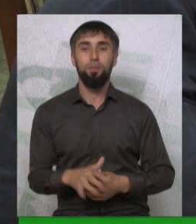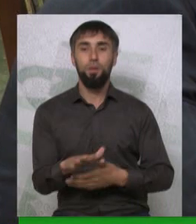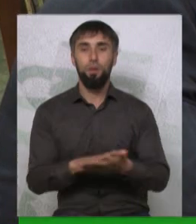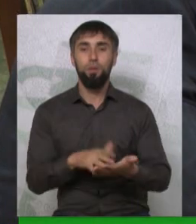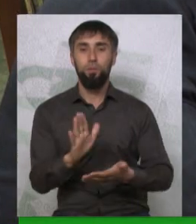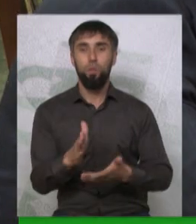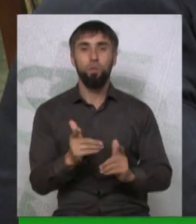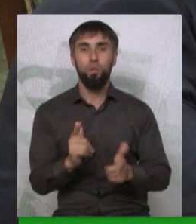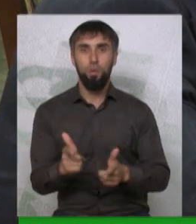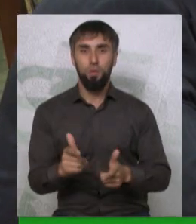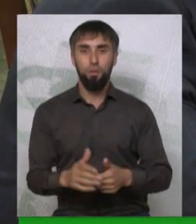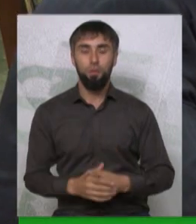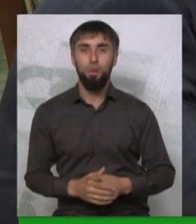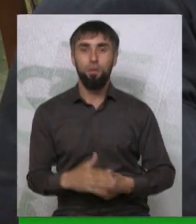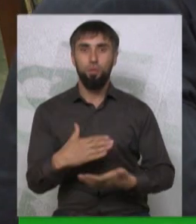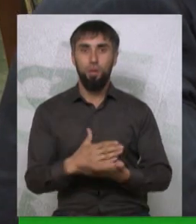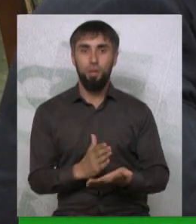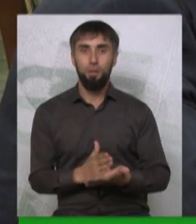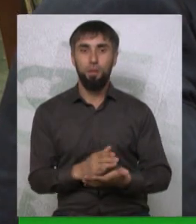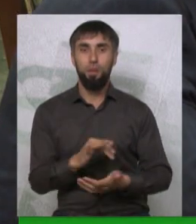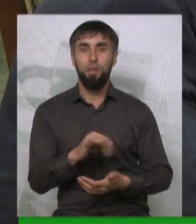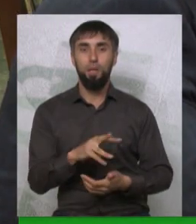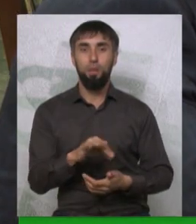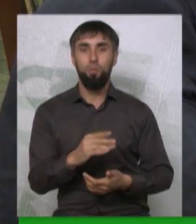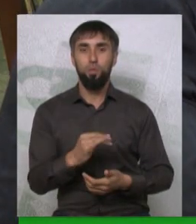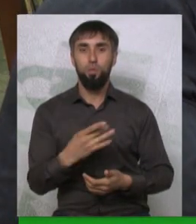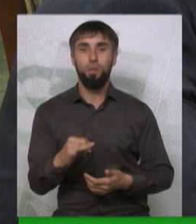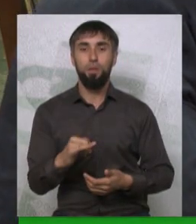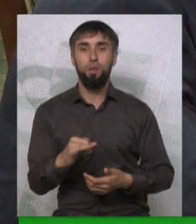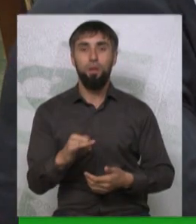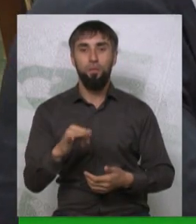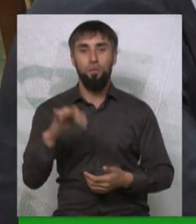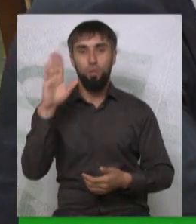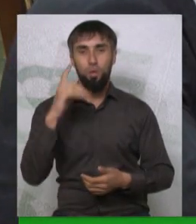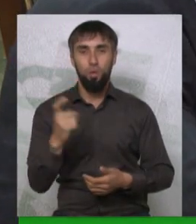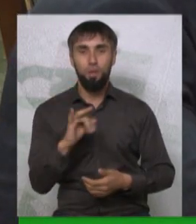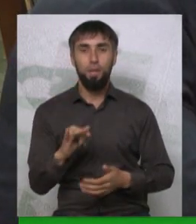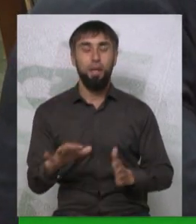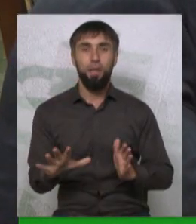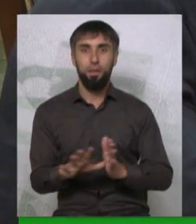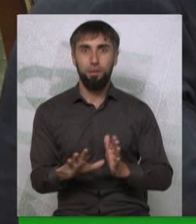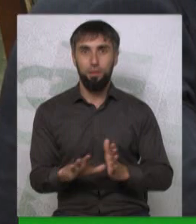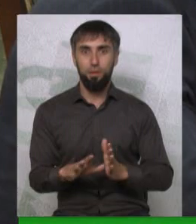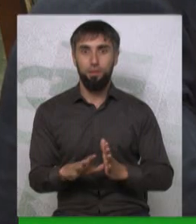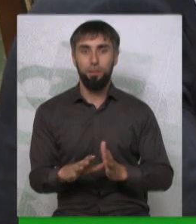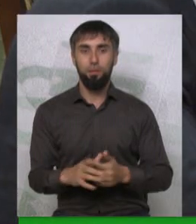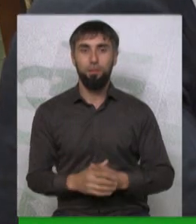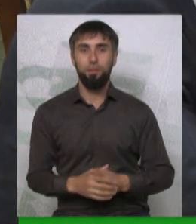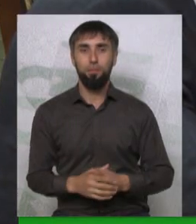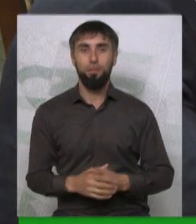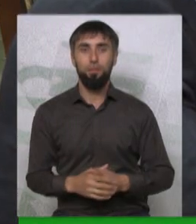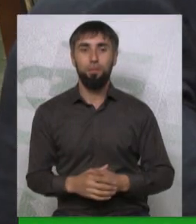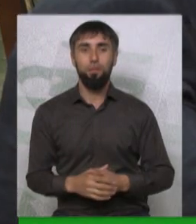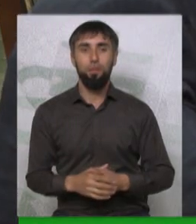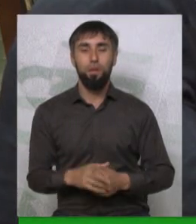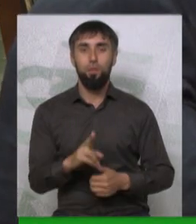конституционное соглашение в части имущественного комплекса водохозяйственного и энергетического. Вот коллег